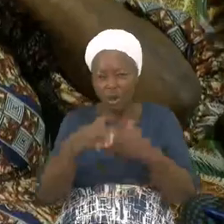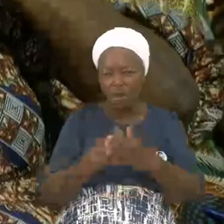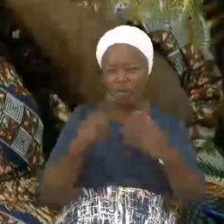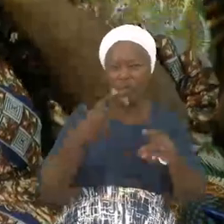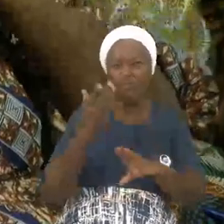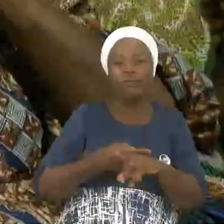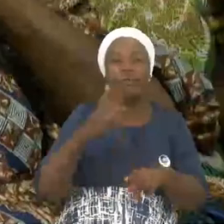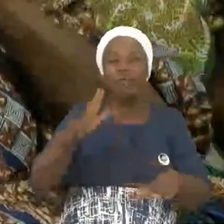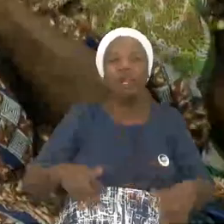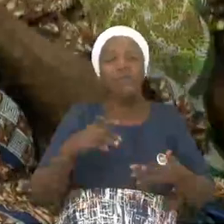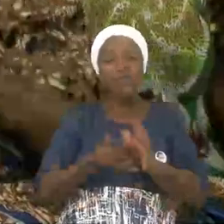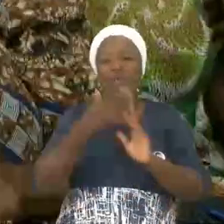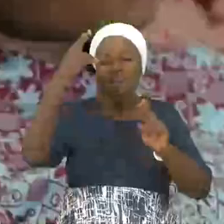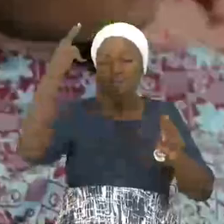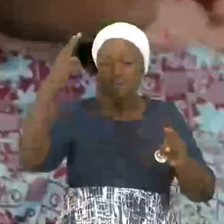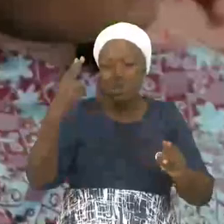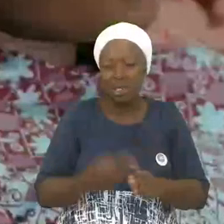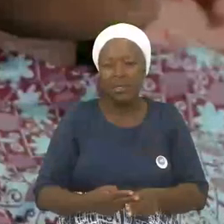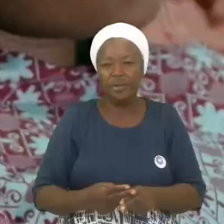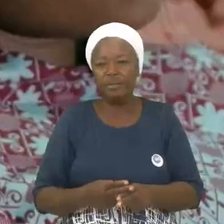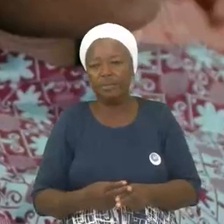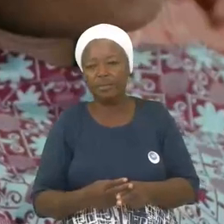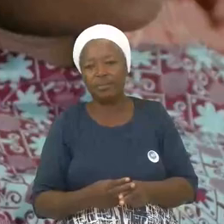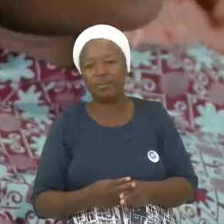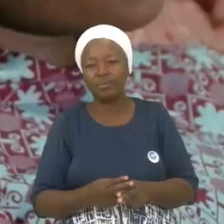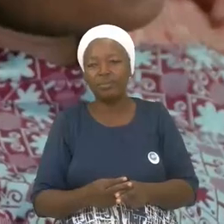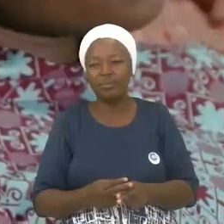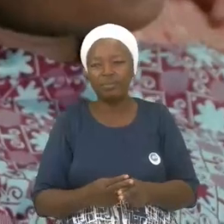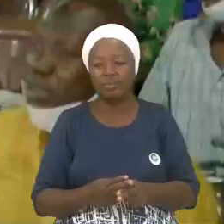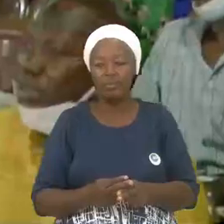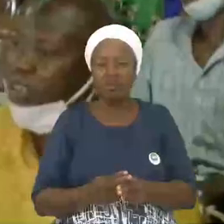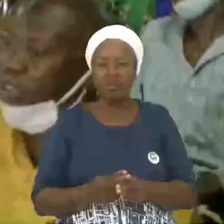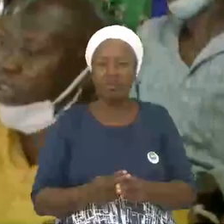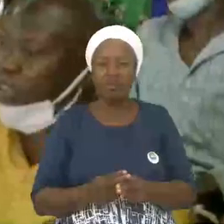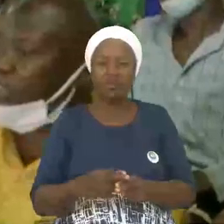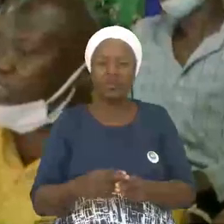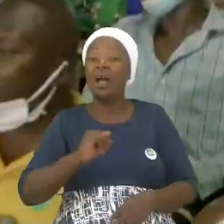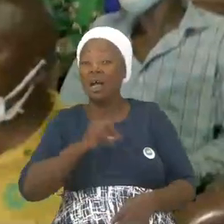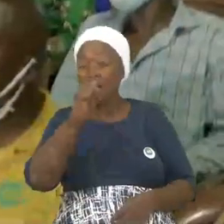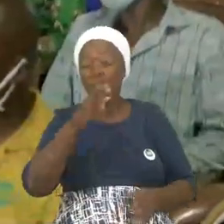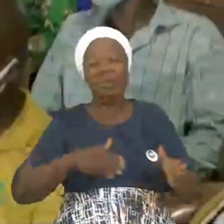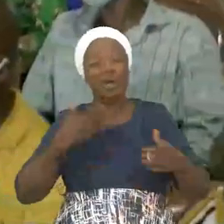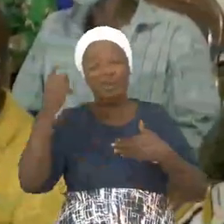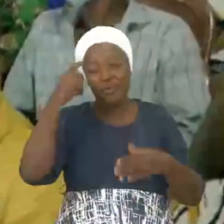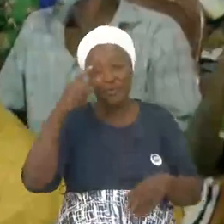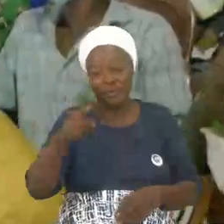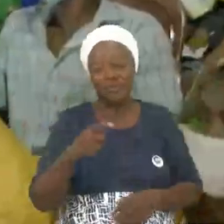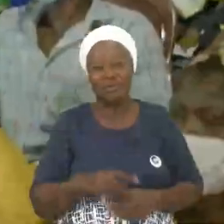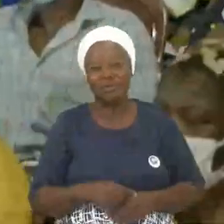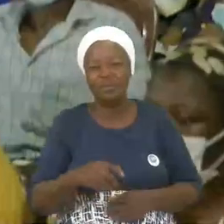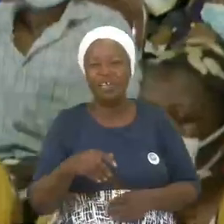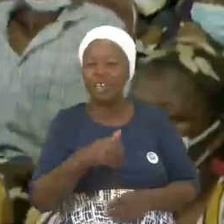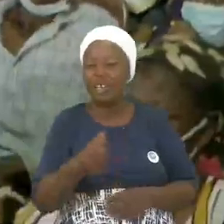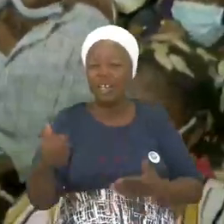Seigneur va détacher tout péché de ta vie. Amen. Je me réjouis pour